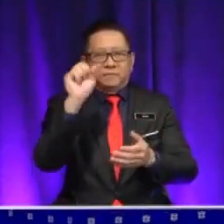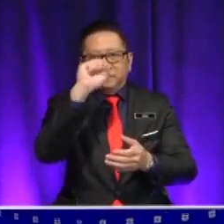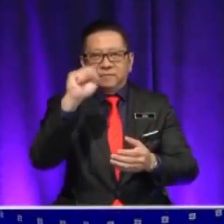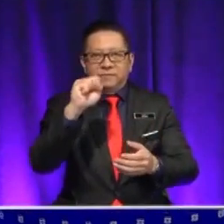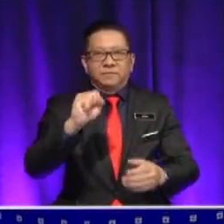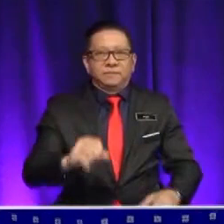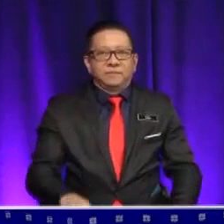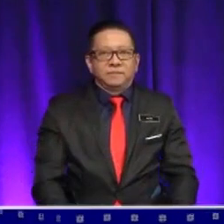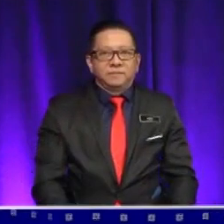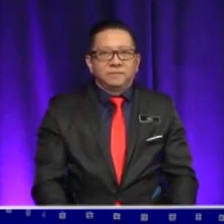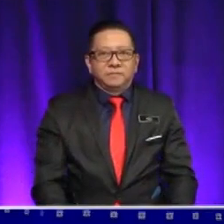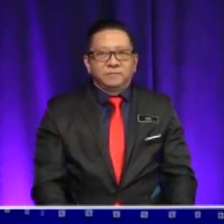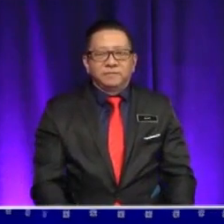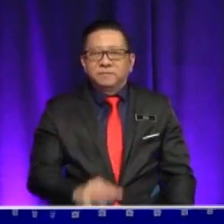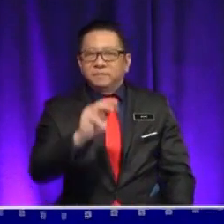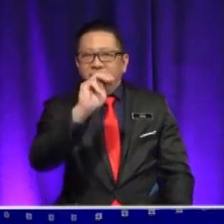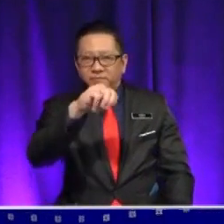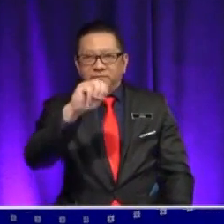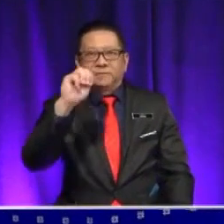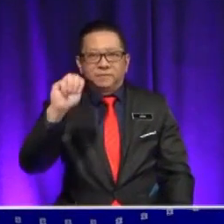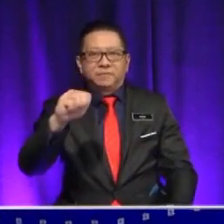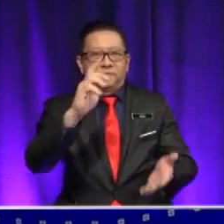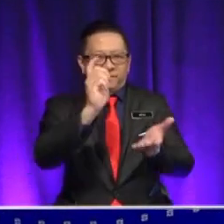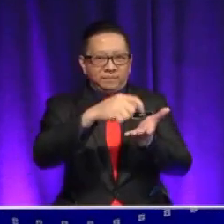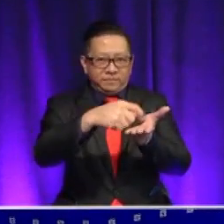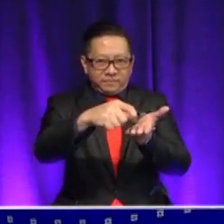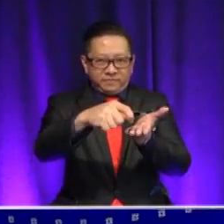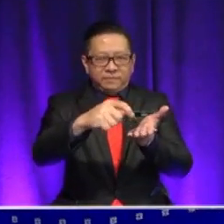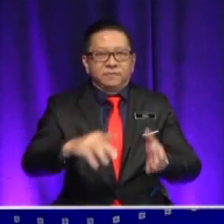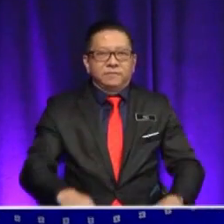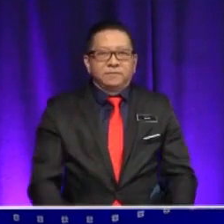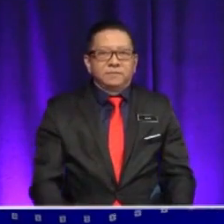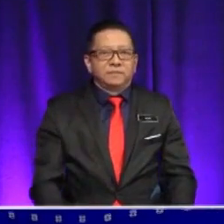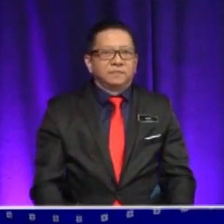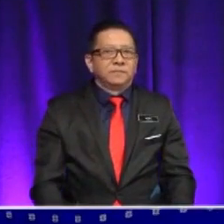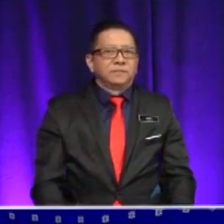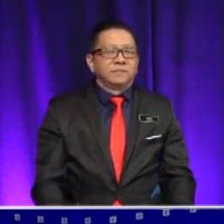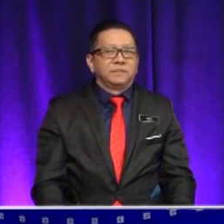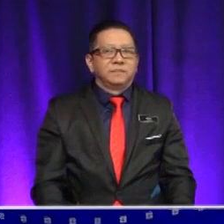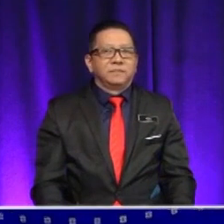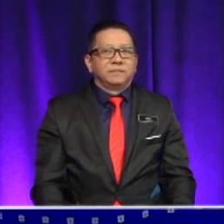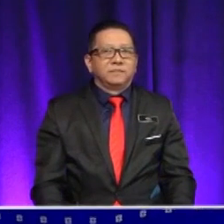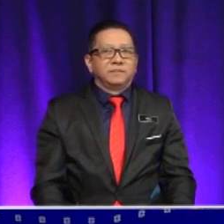satu soalan. Mungkin murid-murid boleh tulis sikit. Okey, seterusnya. Soalan yang seterusnya ialah